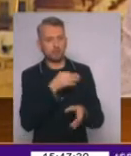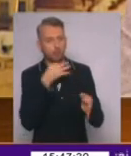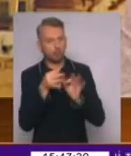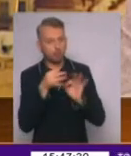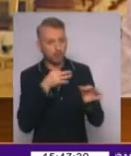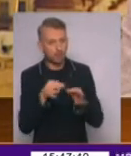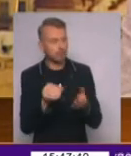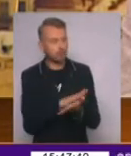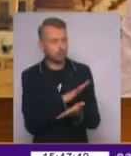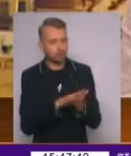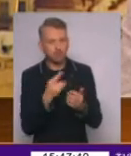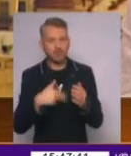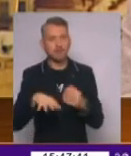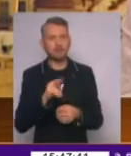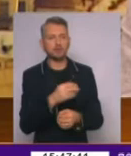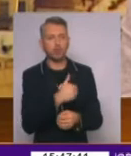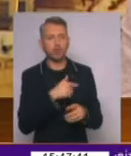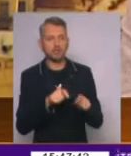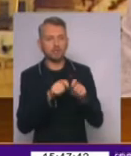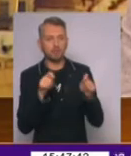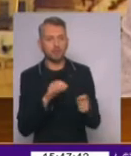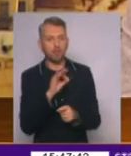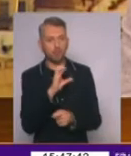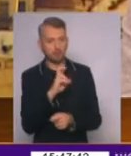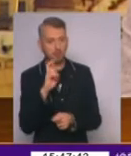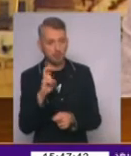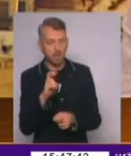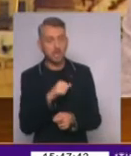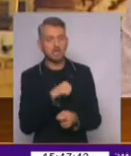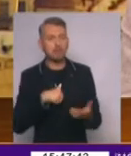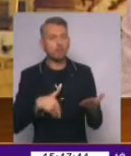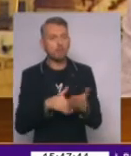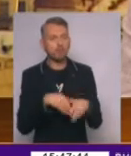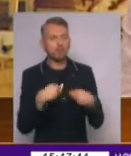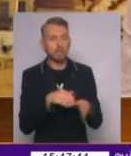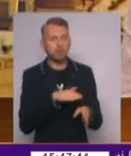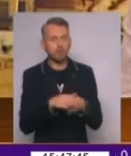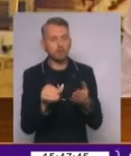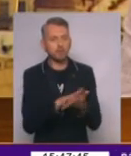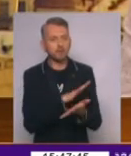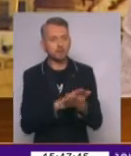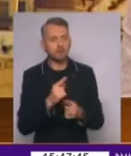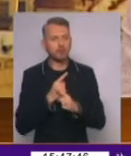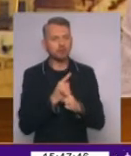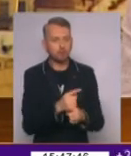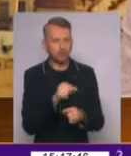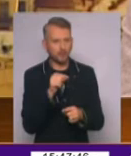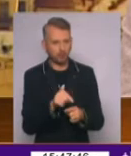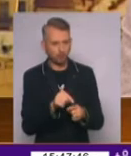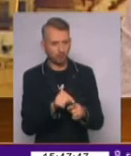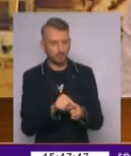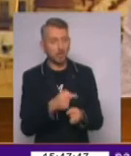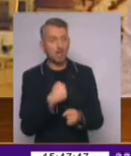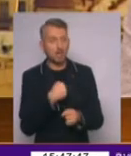консультація безкоштовна для всіх, хто хоче створити ОСББ. Самопоміч надає повністю безкоштовний супровід цього процесу. Я